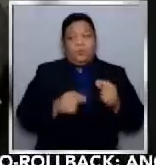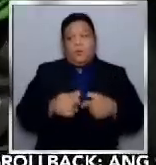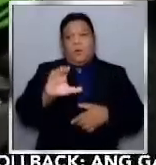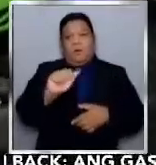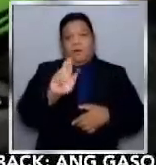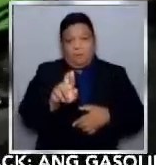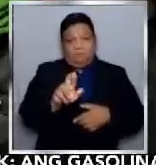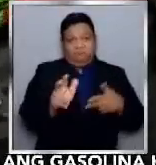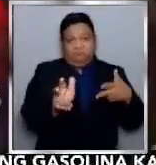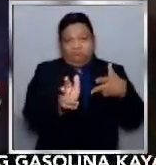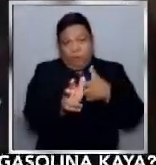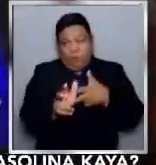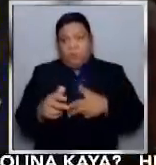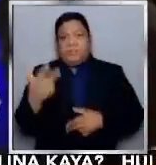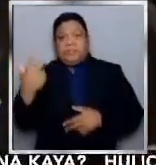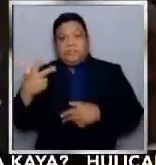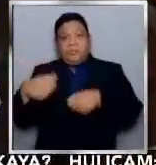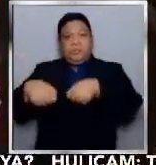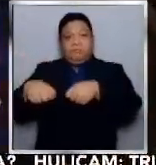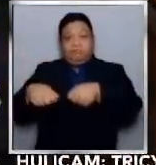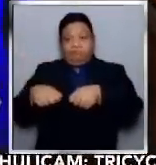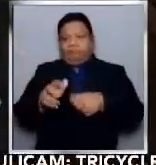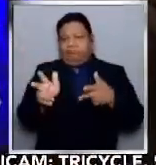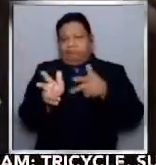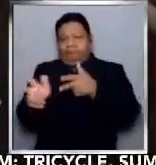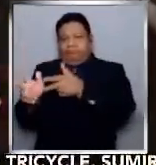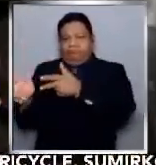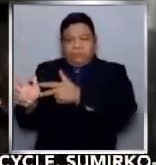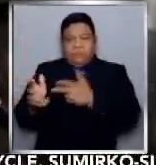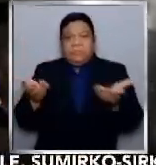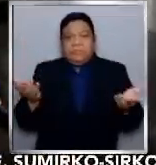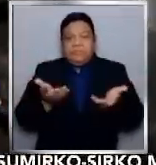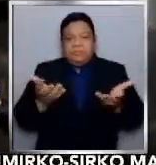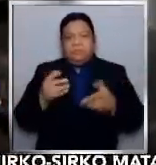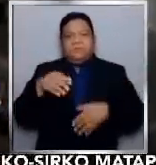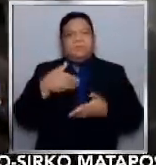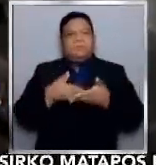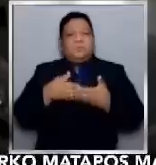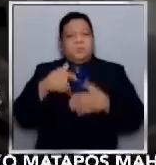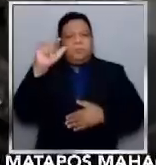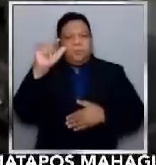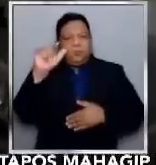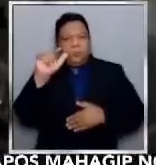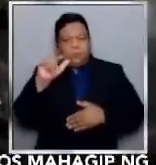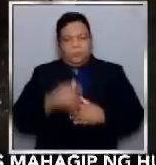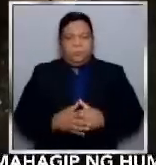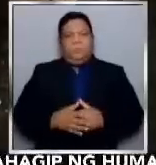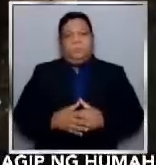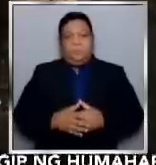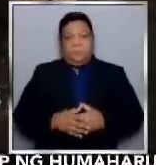motorsiklo paglampas sa traffic light sa panulukan ng Rojas Boulevard at Airport Road. Wasak ang likurang bahagi ng sasakyang